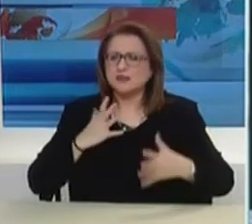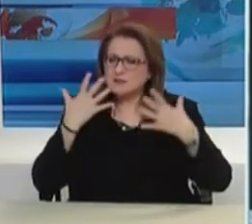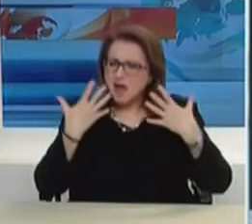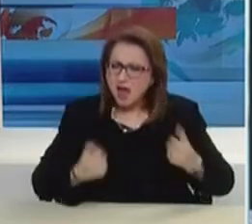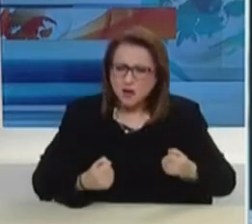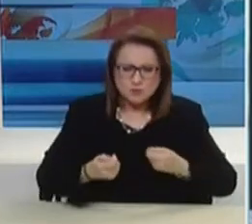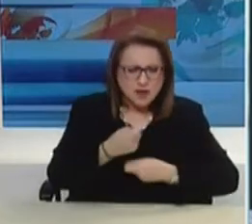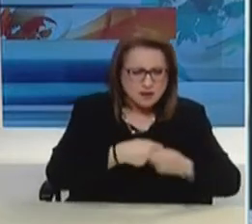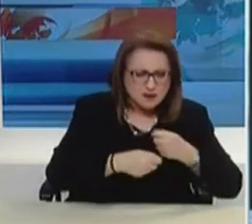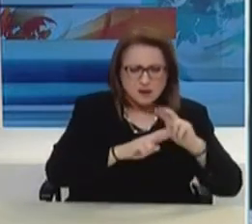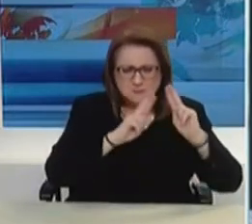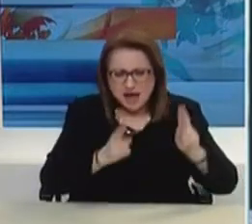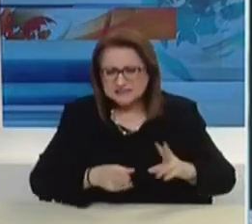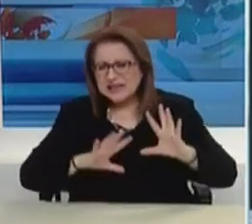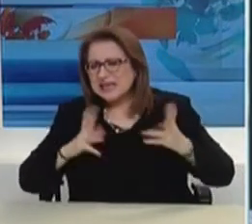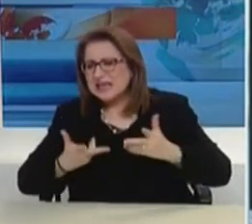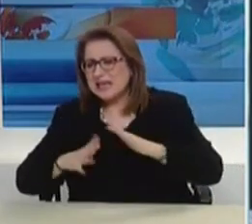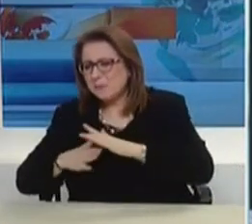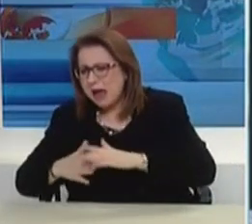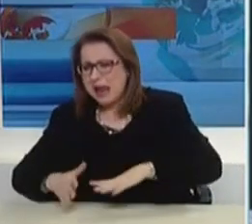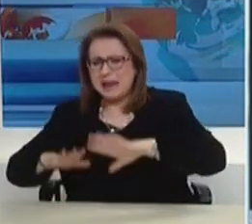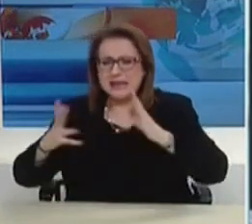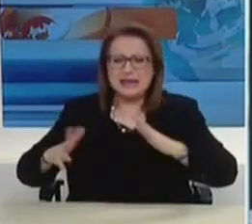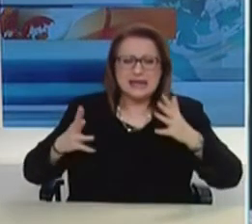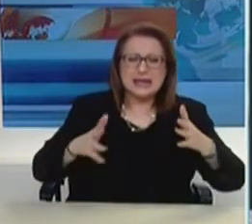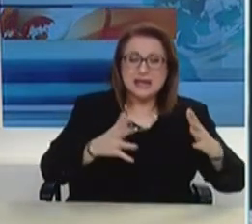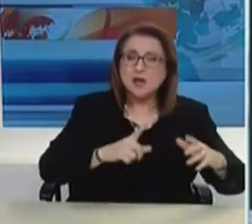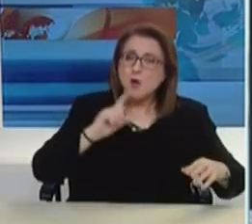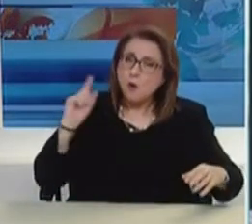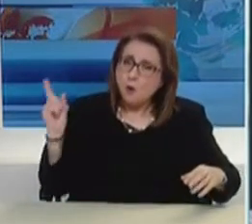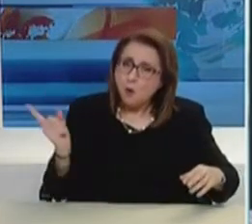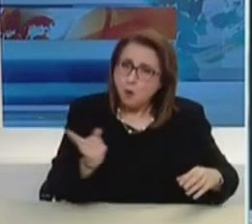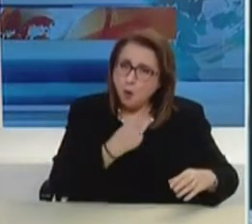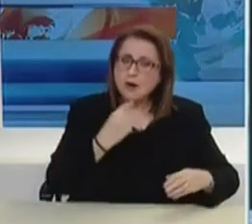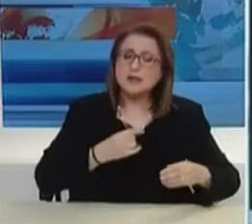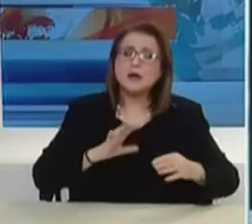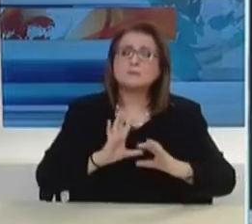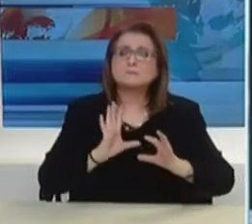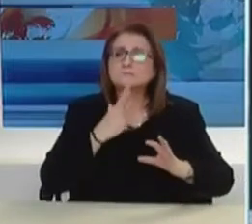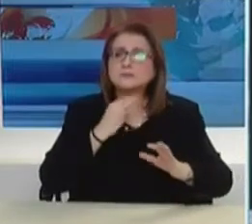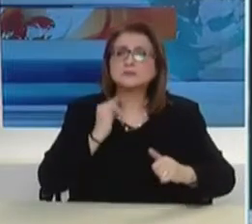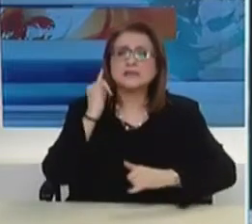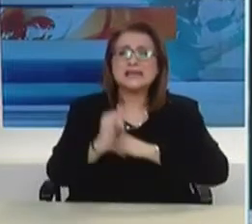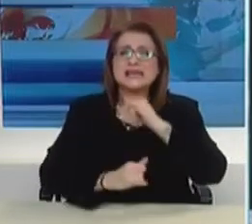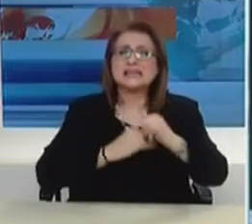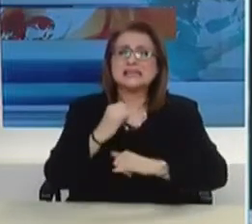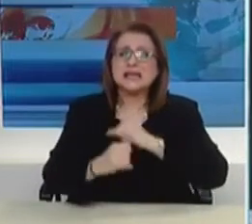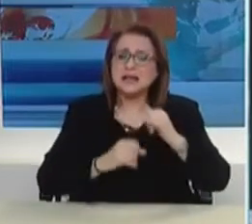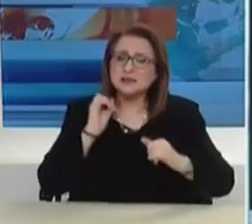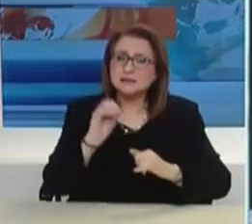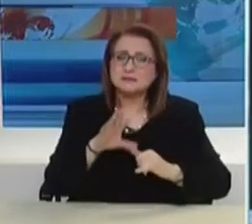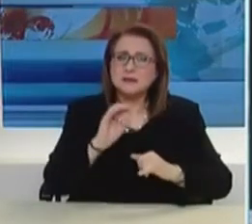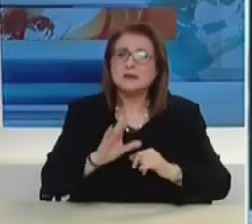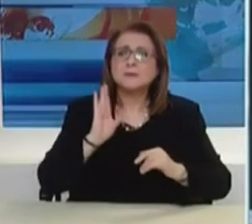τάξης, να συνεχίζουν τη ζωή τους στην οικονομική κανονικά, από απόσταση, χωρίς την ανάγκη να πάνε